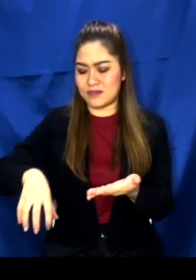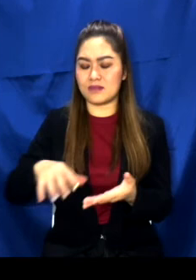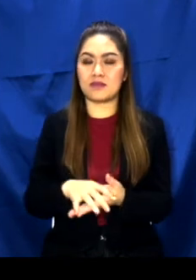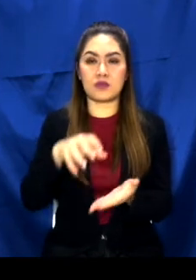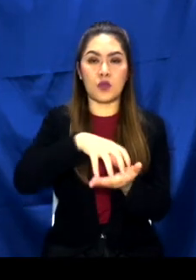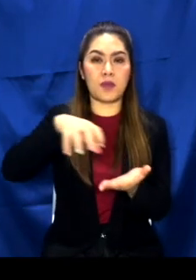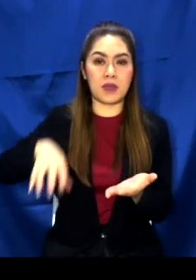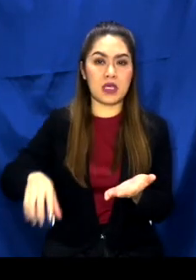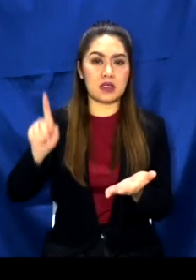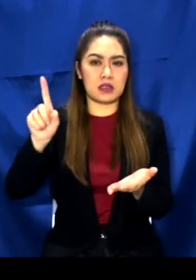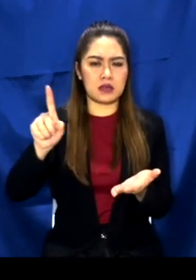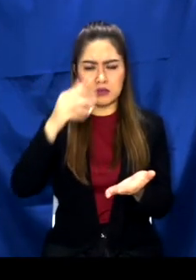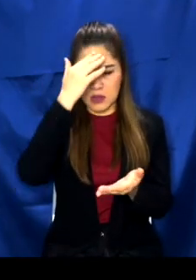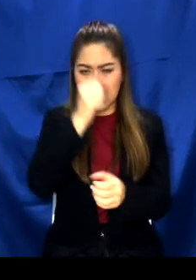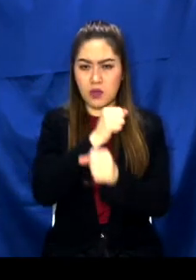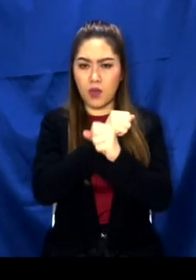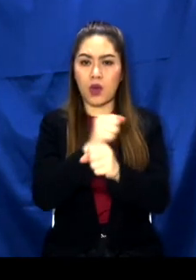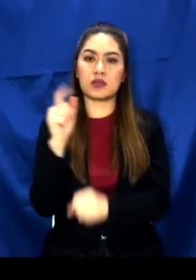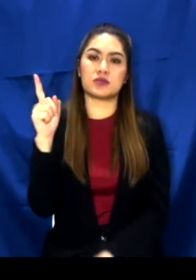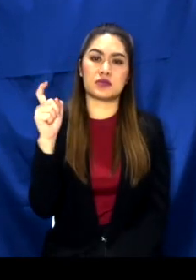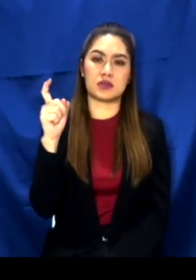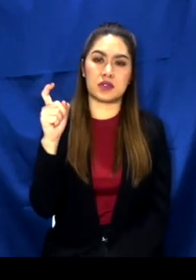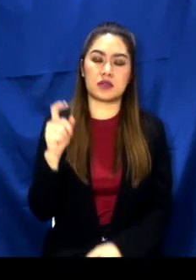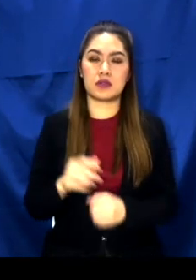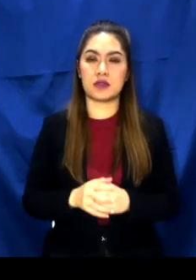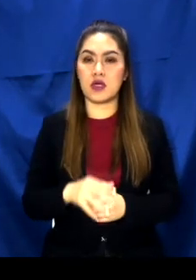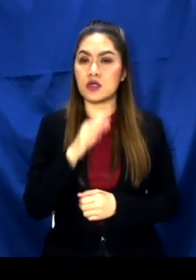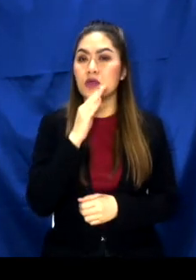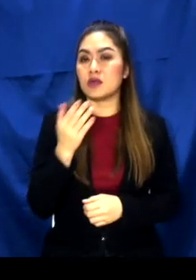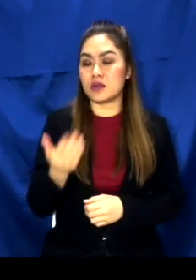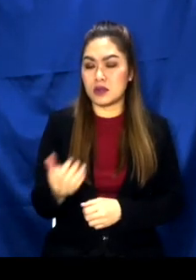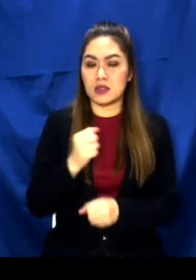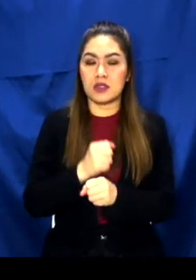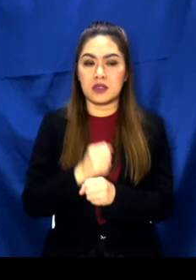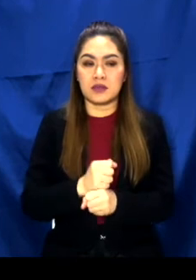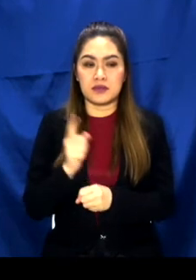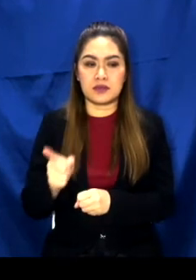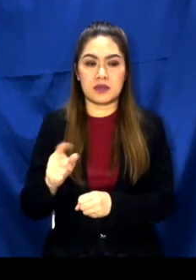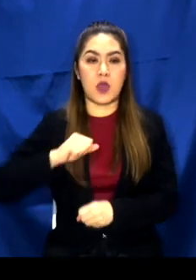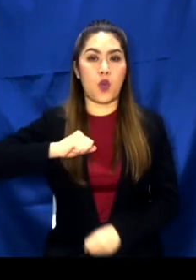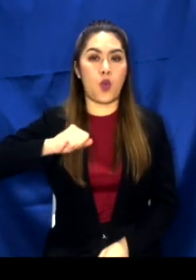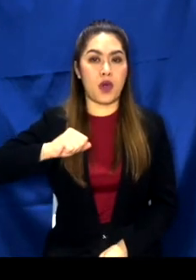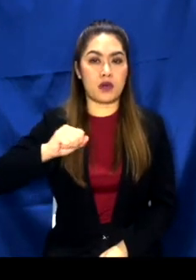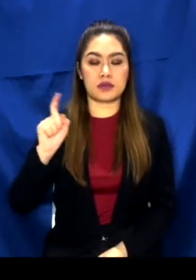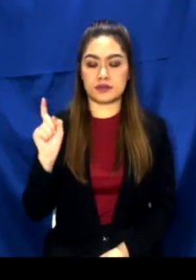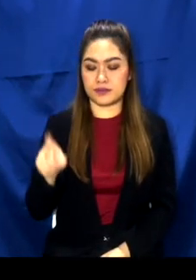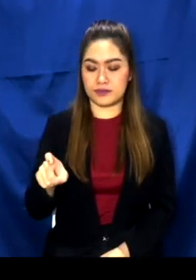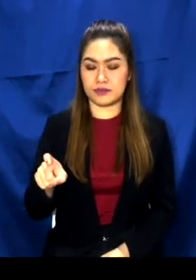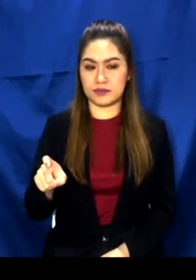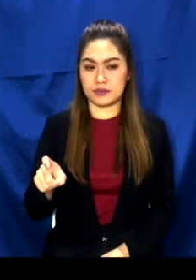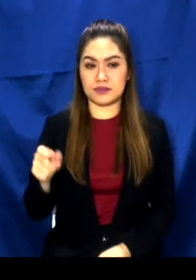copy ไว้1ครั้งเพื่องานเสียนะคะแล้วก็ตัวเนี้ยตัวที่เราทำจริงเนี่ยให้กดคลิกขวาแล้ว